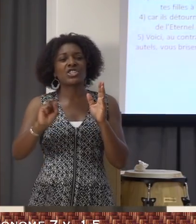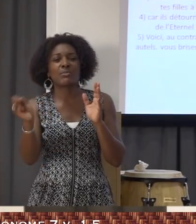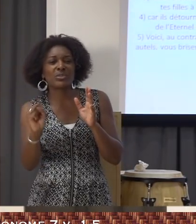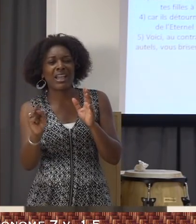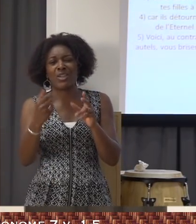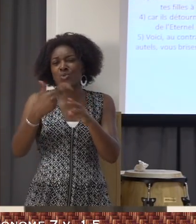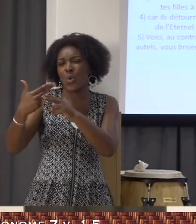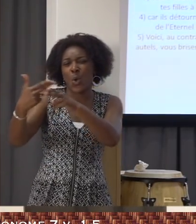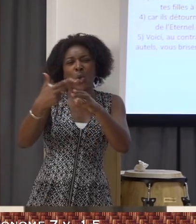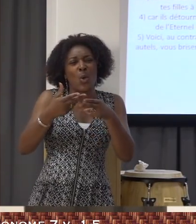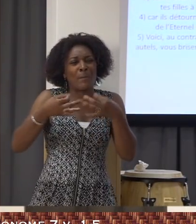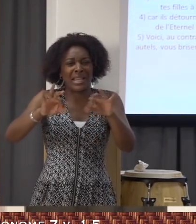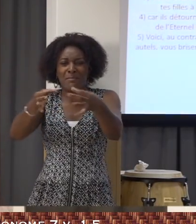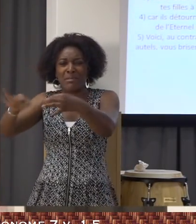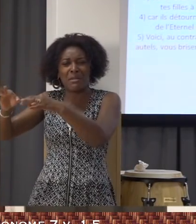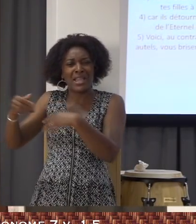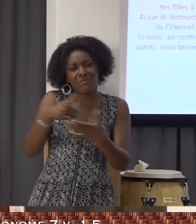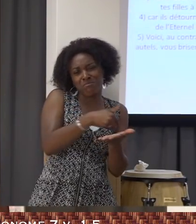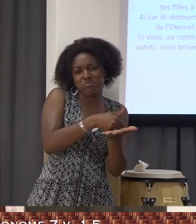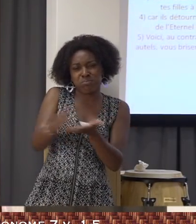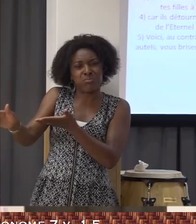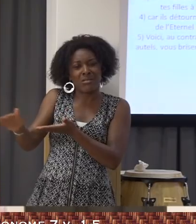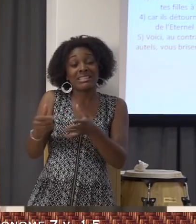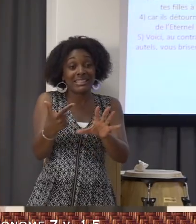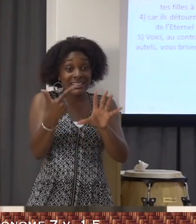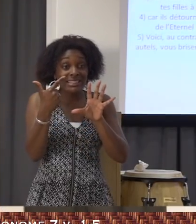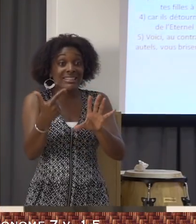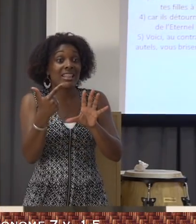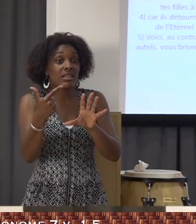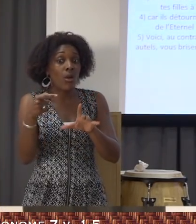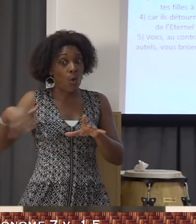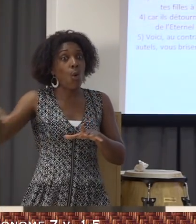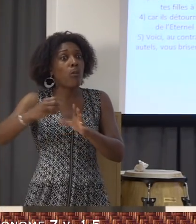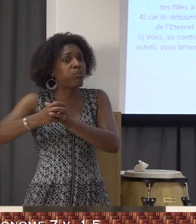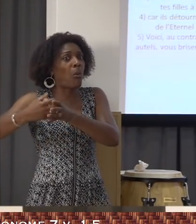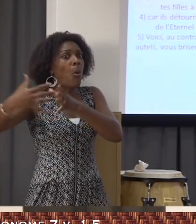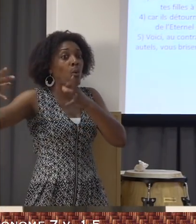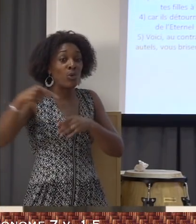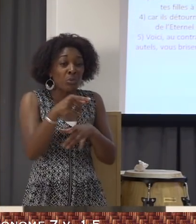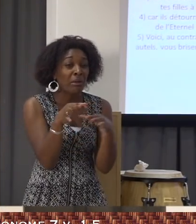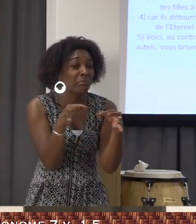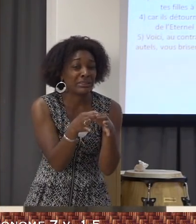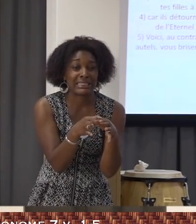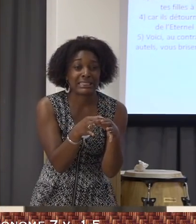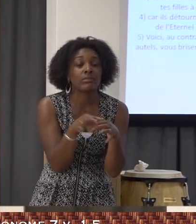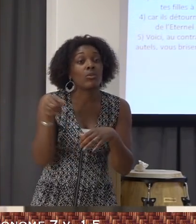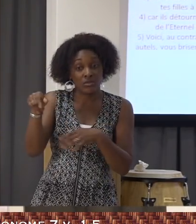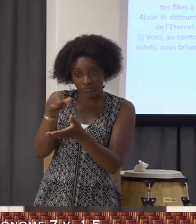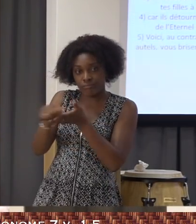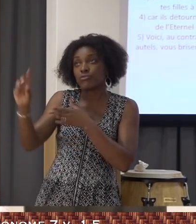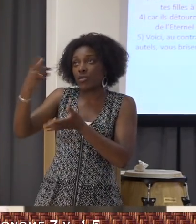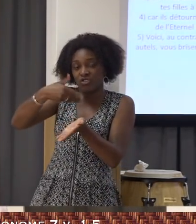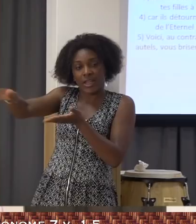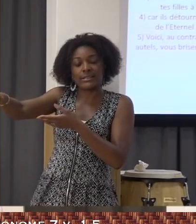Jébusiens, 7 nations plus nombreuses et plus puissantes que toi. Le